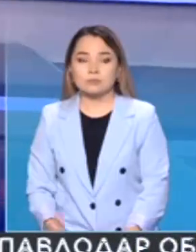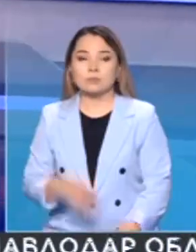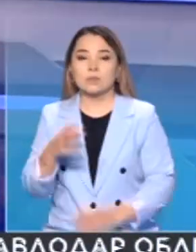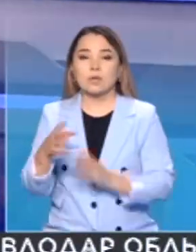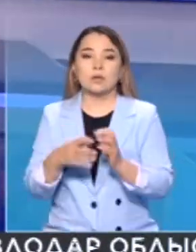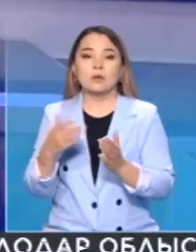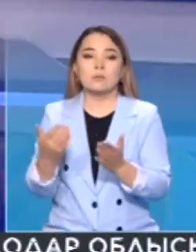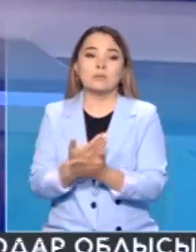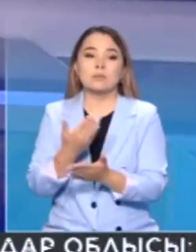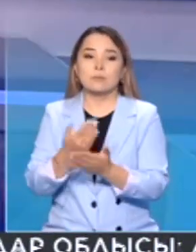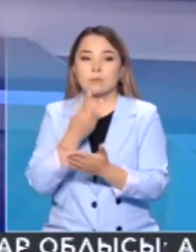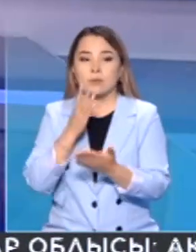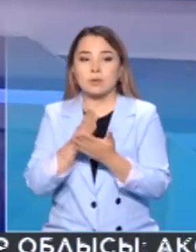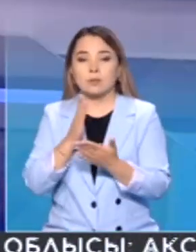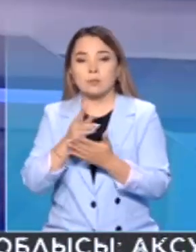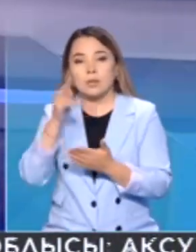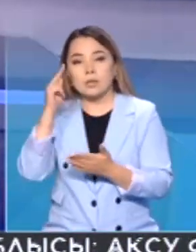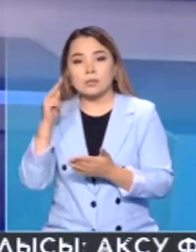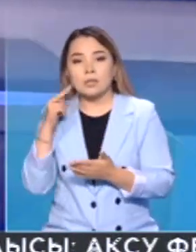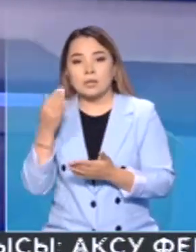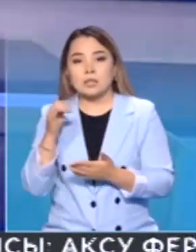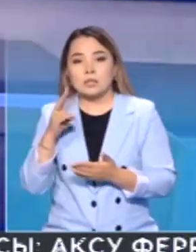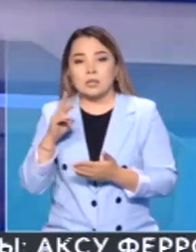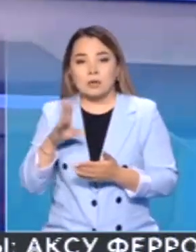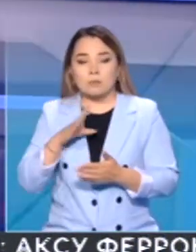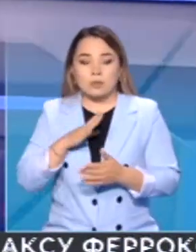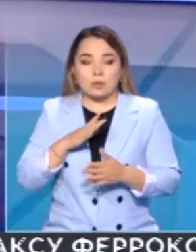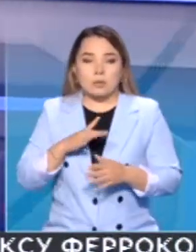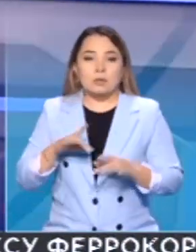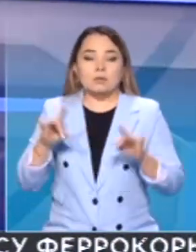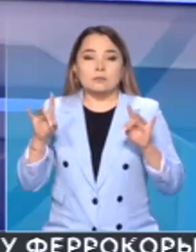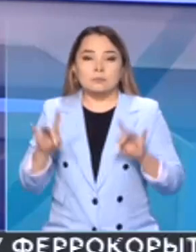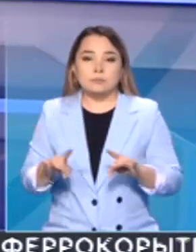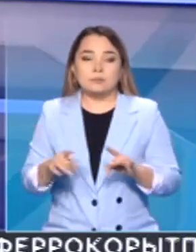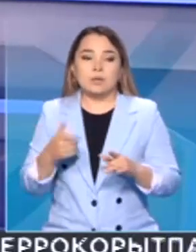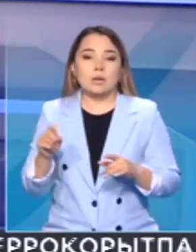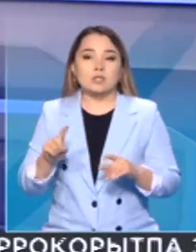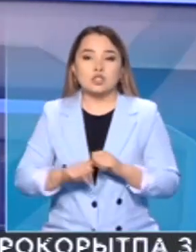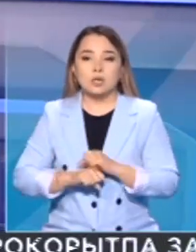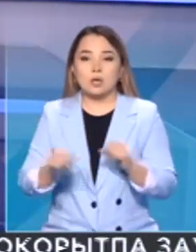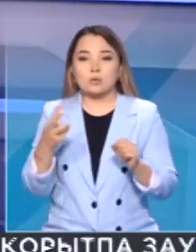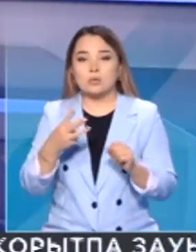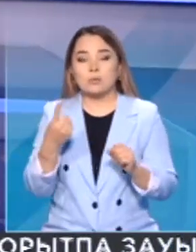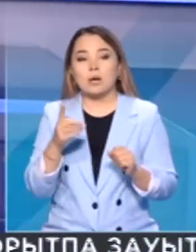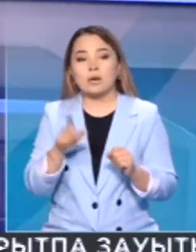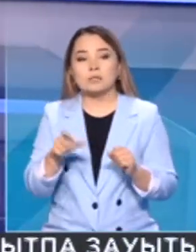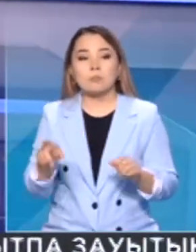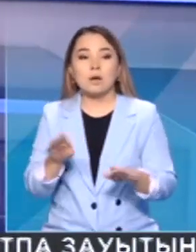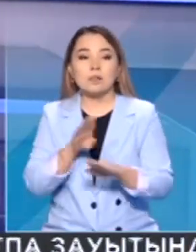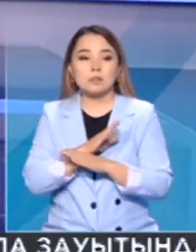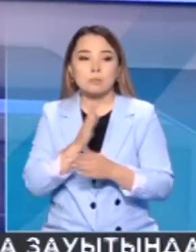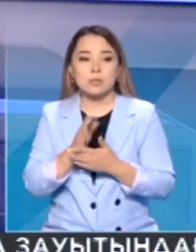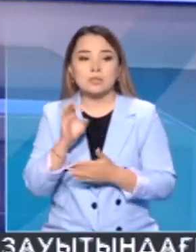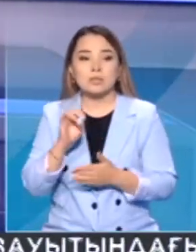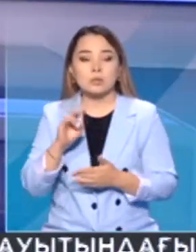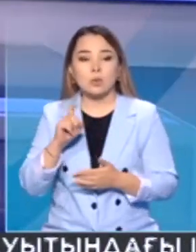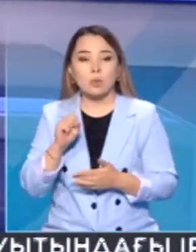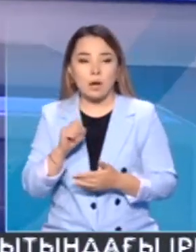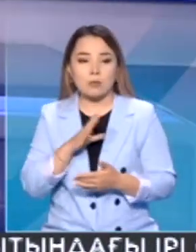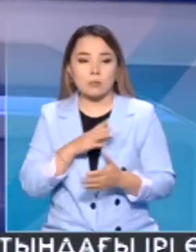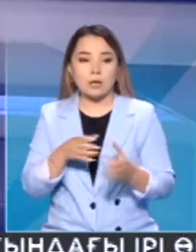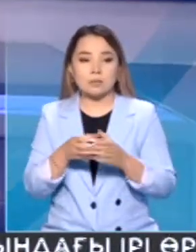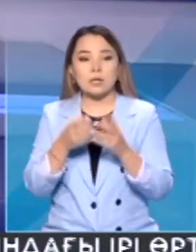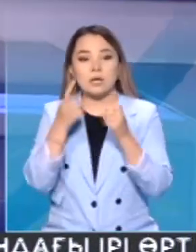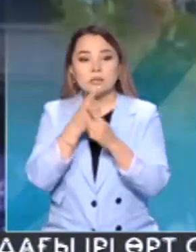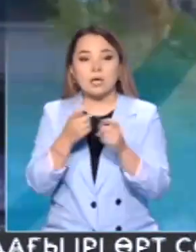Әлемнен бірер ақпарат айтайық. Қытайдың Нинси аймағындағы мейрамханада газ жарылып 31 адам қаза тапты. Мұны жергілікті Синхуа агенттігі хабарлап